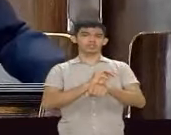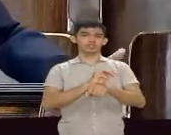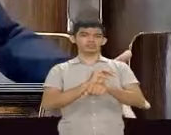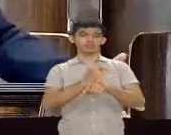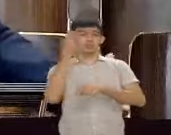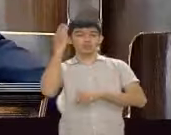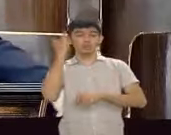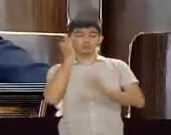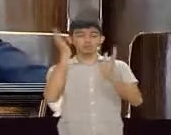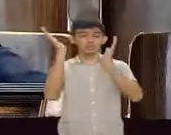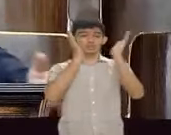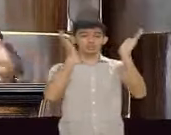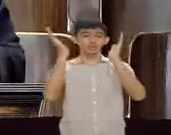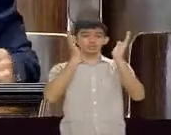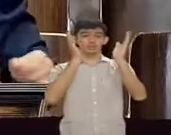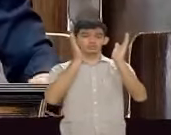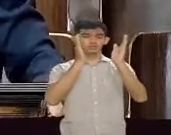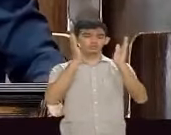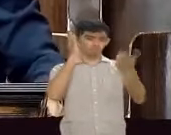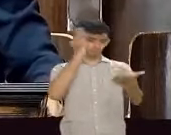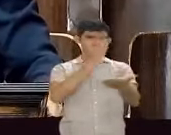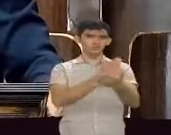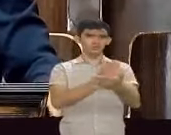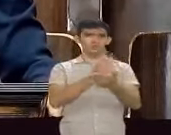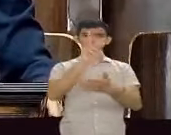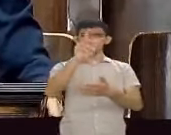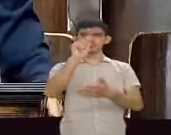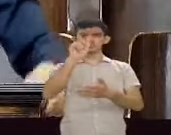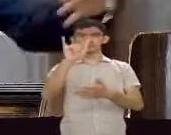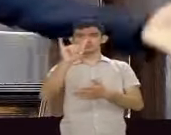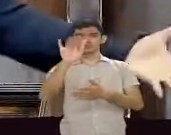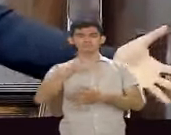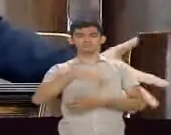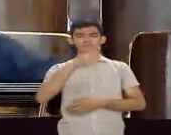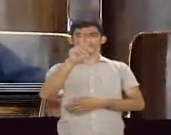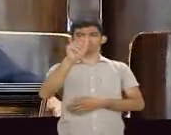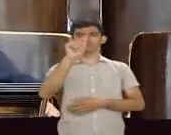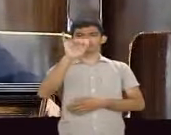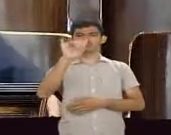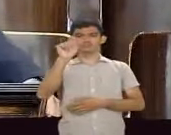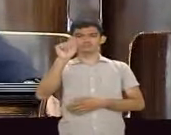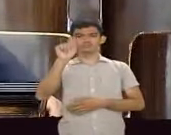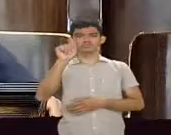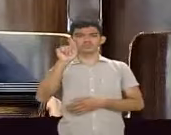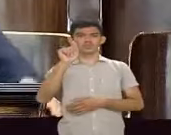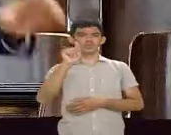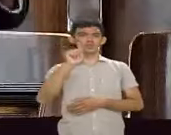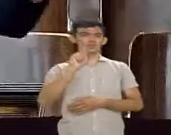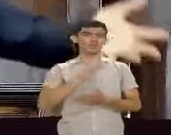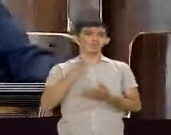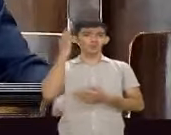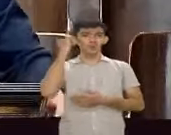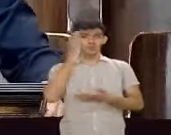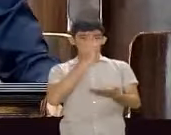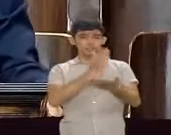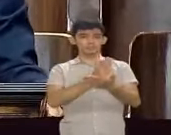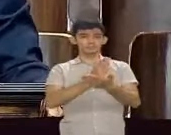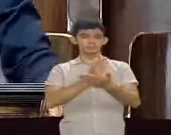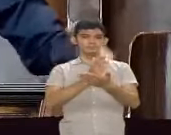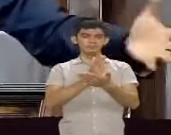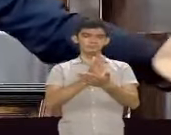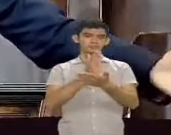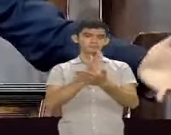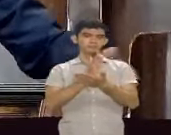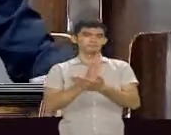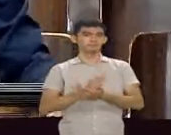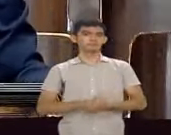Nga naman atong service, kutob raman sa kaya pag abot nato sa professional, wala na. Nga nung mahunong man,